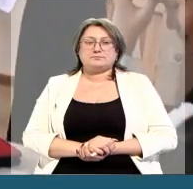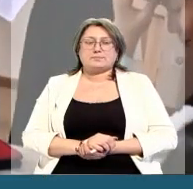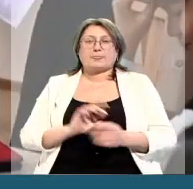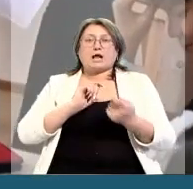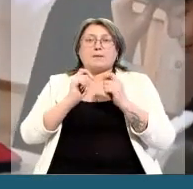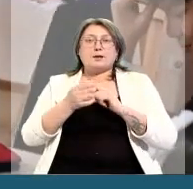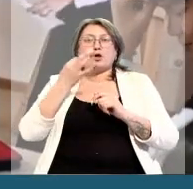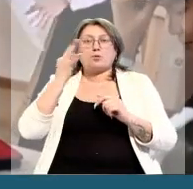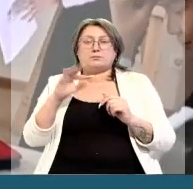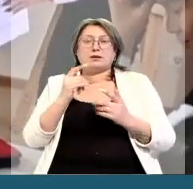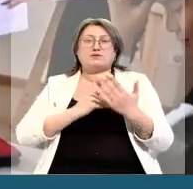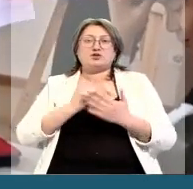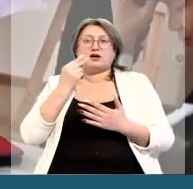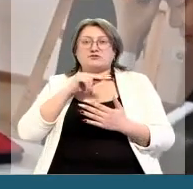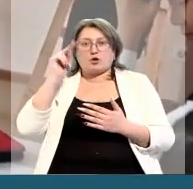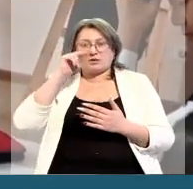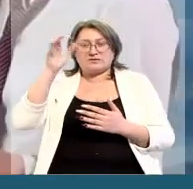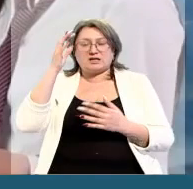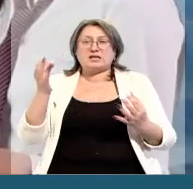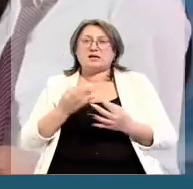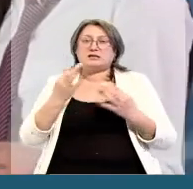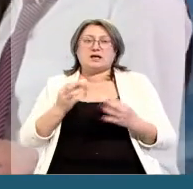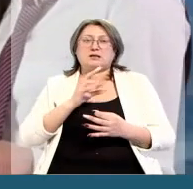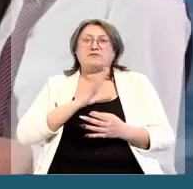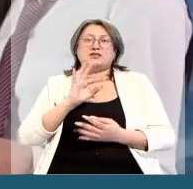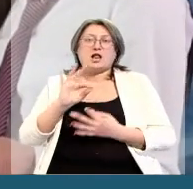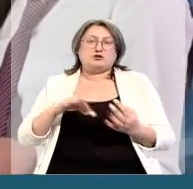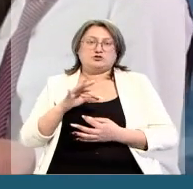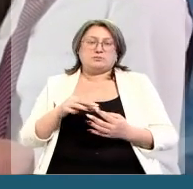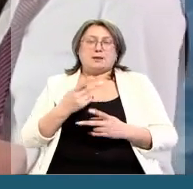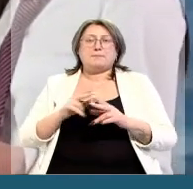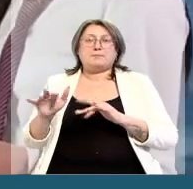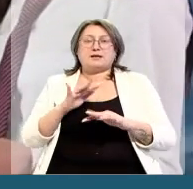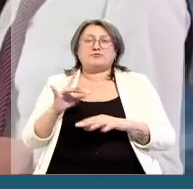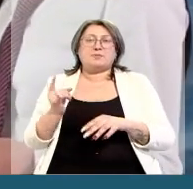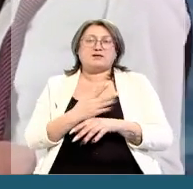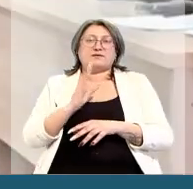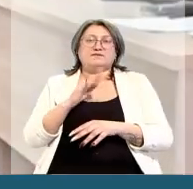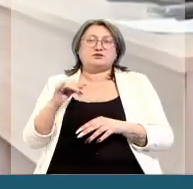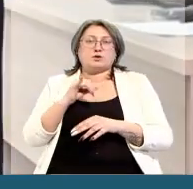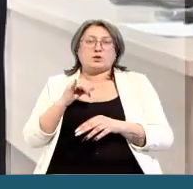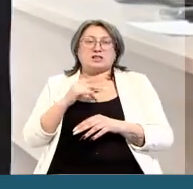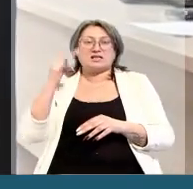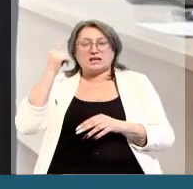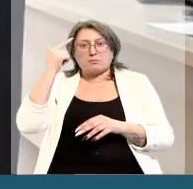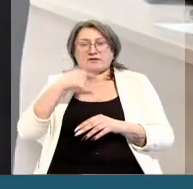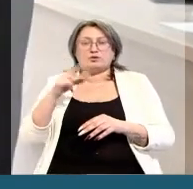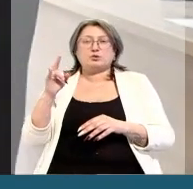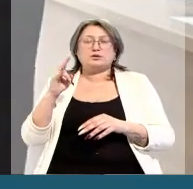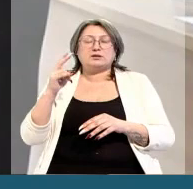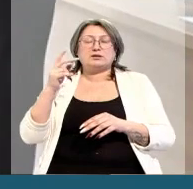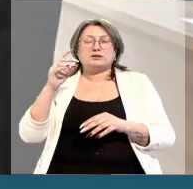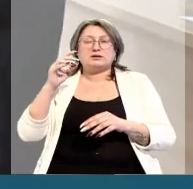Білім сапасын арттыру үшін тәжірибе алмасу ешқашан артық болмайды. Қостанайдағы Назарбаев зияткерлік мектебінің